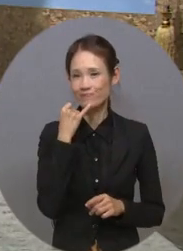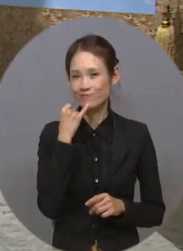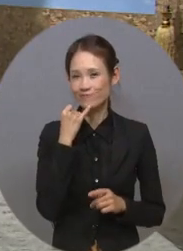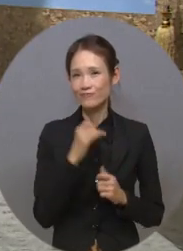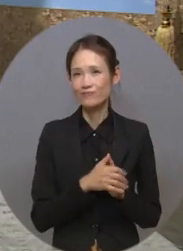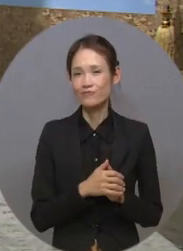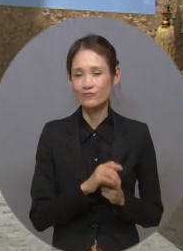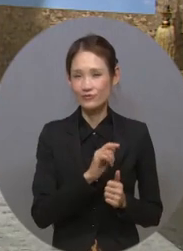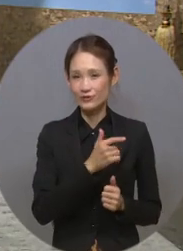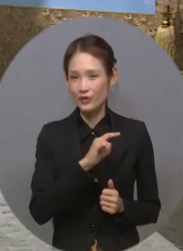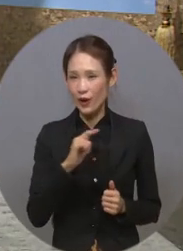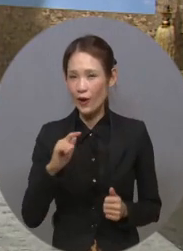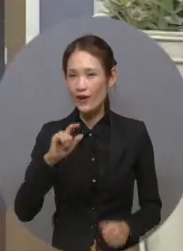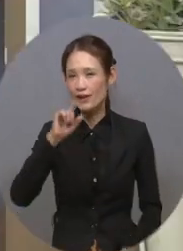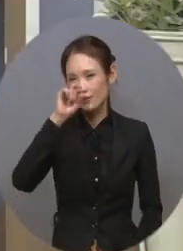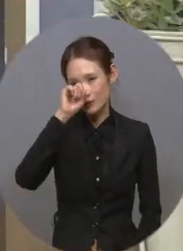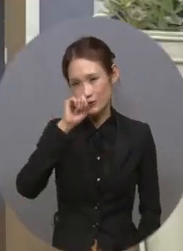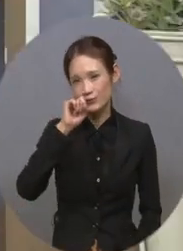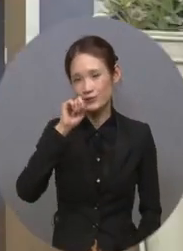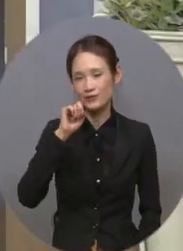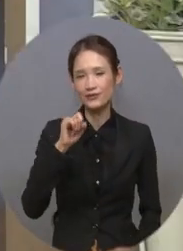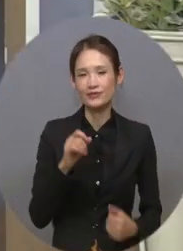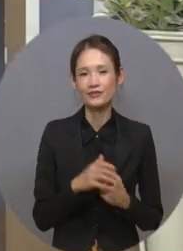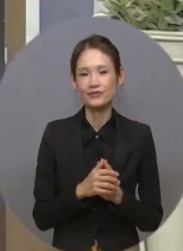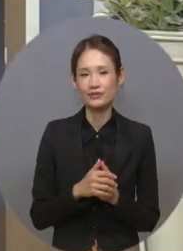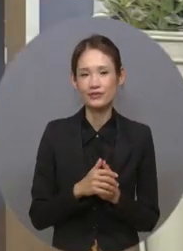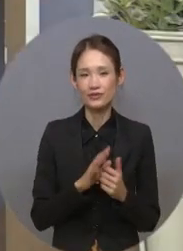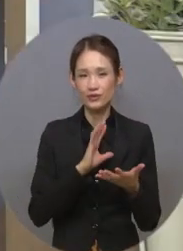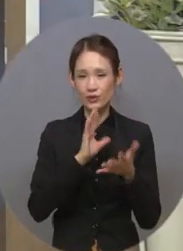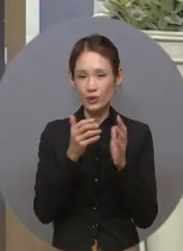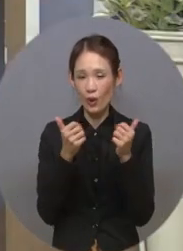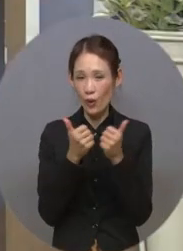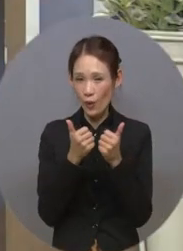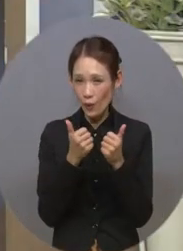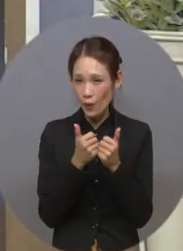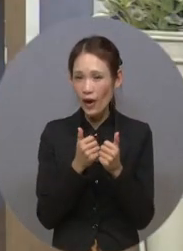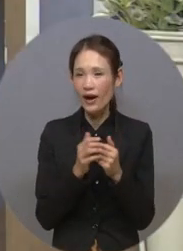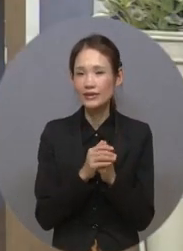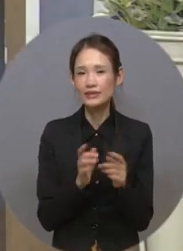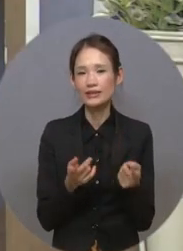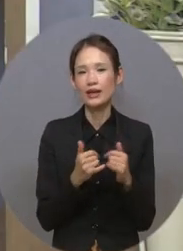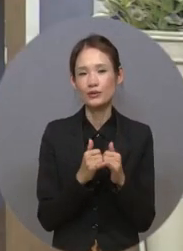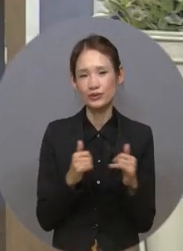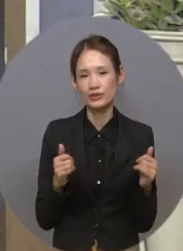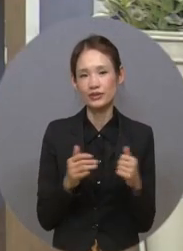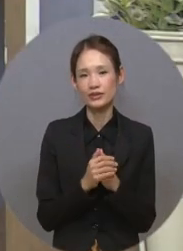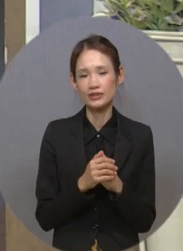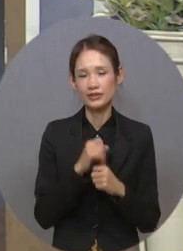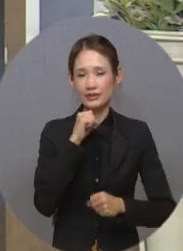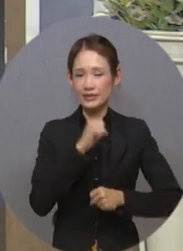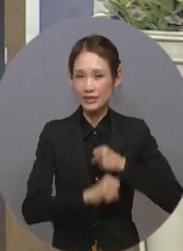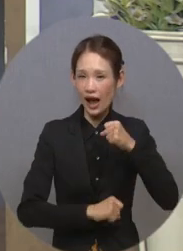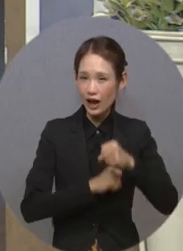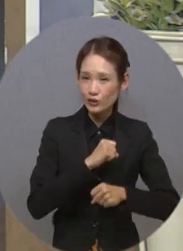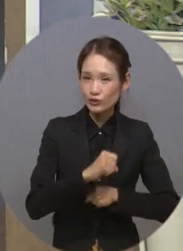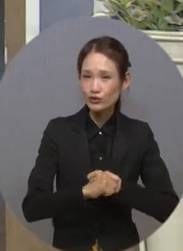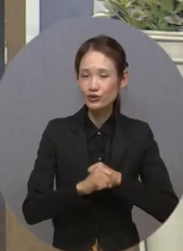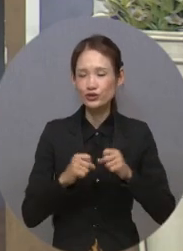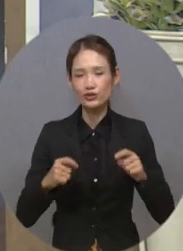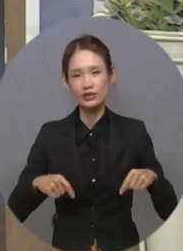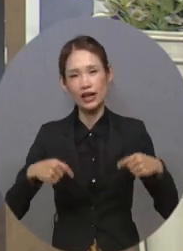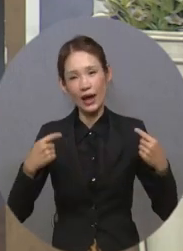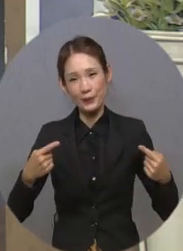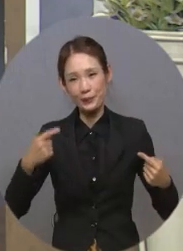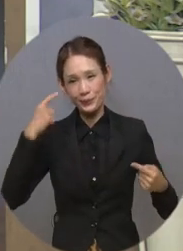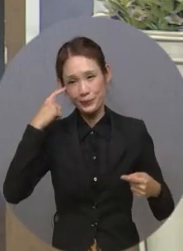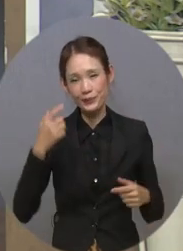그런 여러 가지 장점이 있을 것 같은데 그리고 이 토론회가 그러면 그 참석하시는 분들이 좀 자율적으로 참석을 할 수 있는